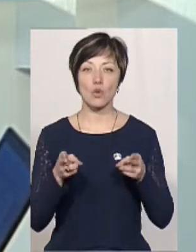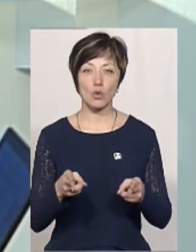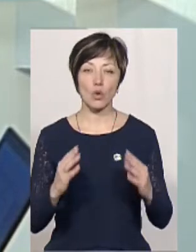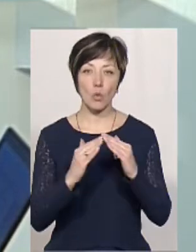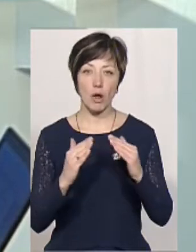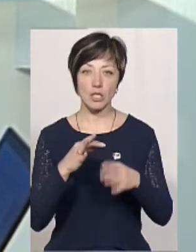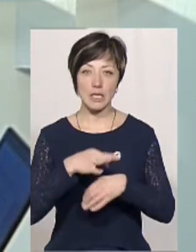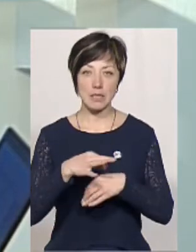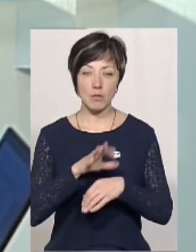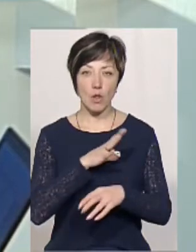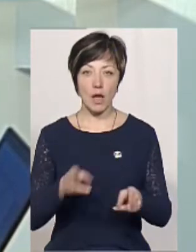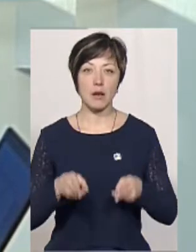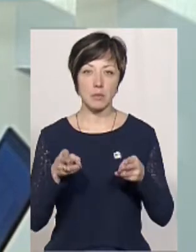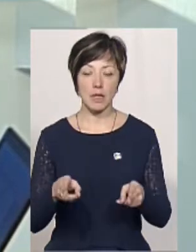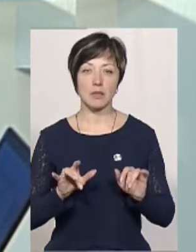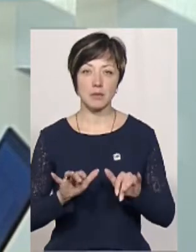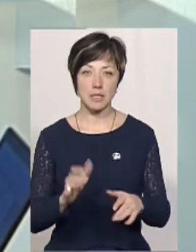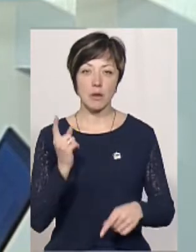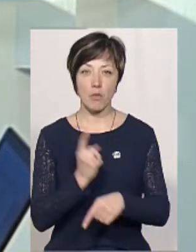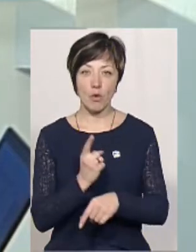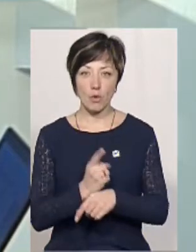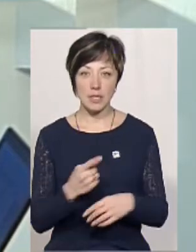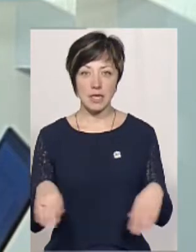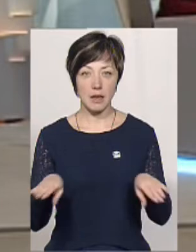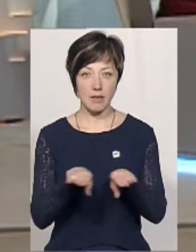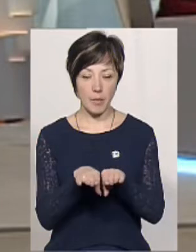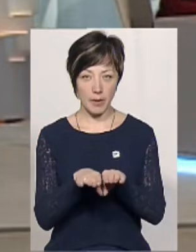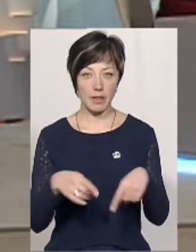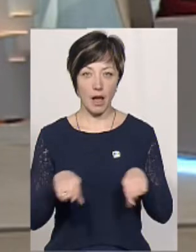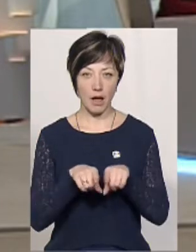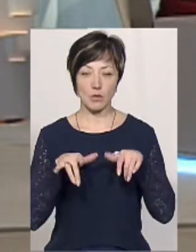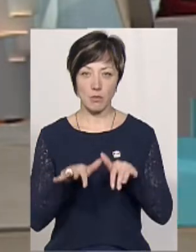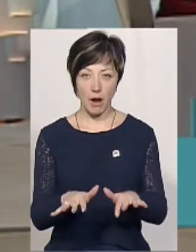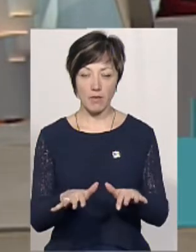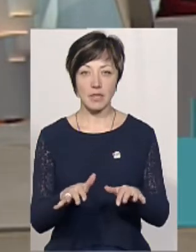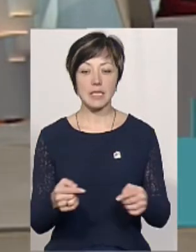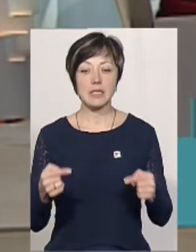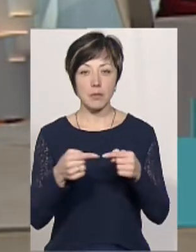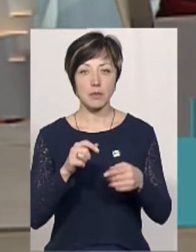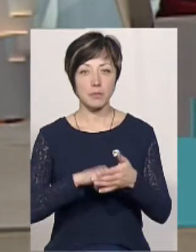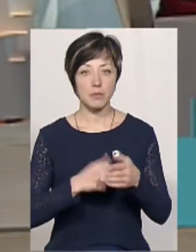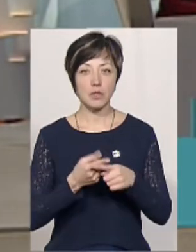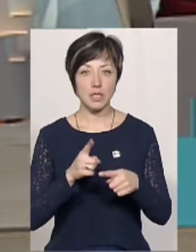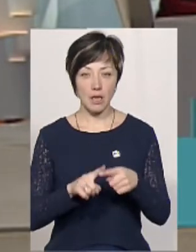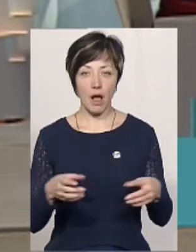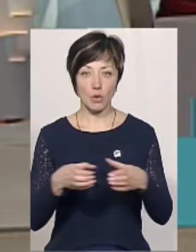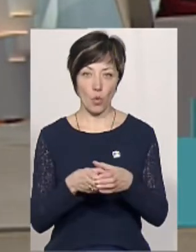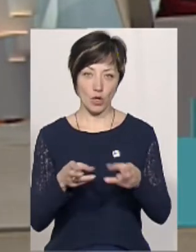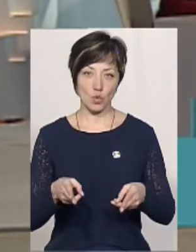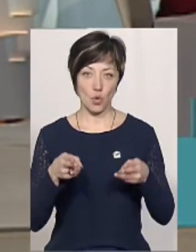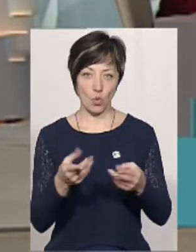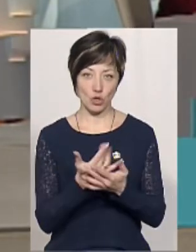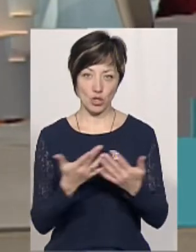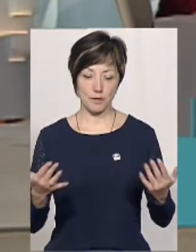приводу домашнього насильства, було кримінальне провадження, заборонено закривати таке кримінальне провадження саме з приводу цієї категорії